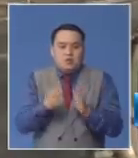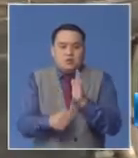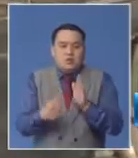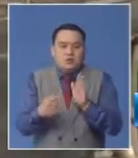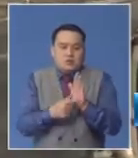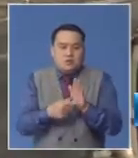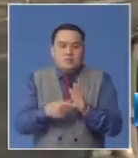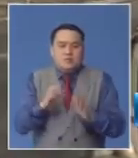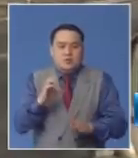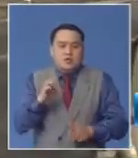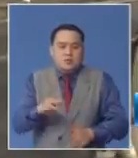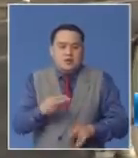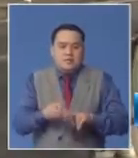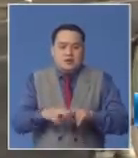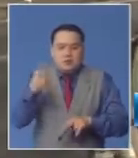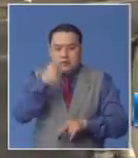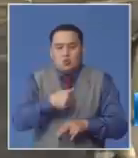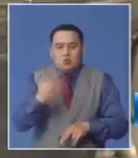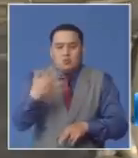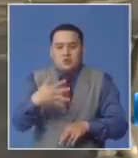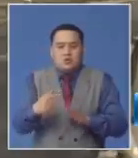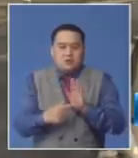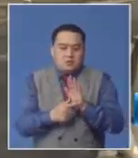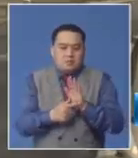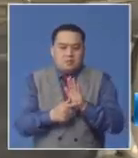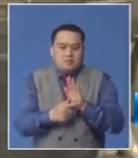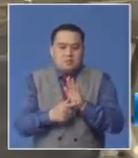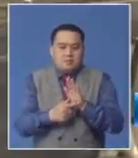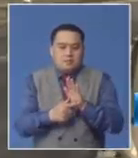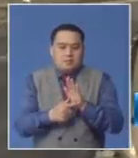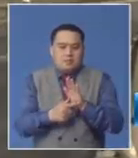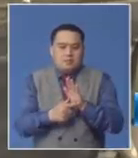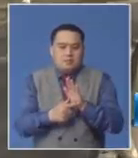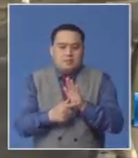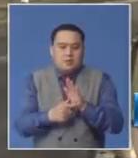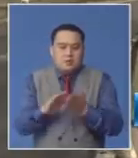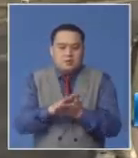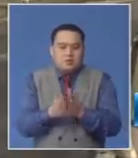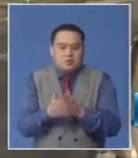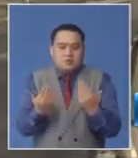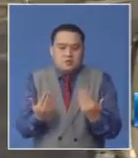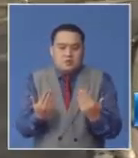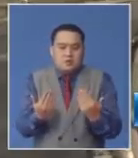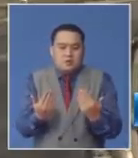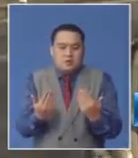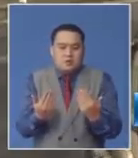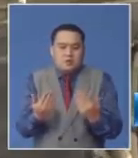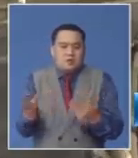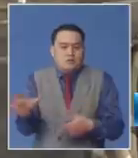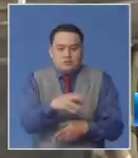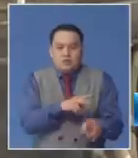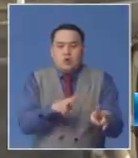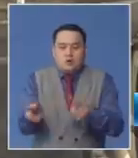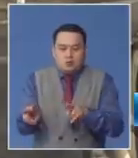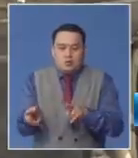прошлом году был в этом году 57 такая обстановка на сегодняшний день все под контроль